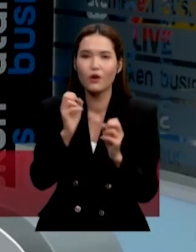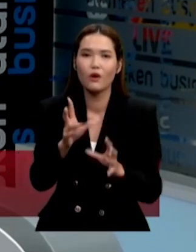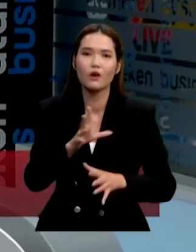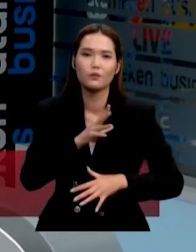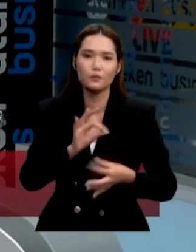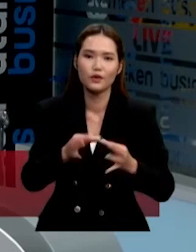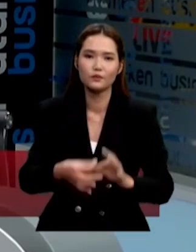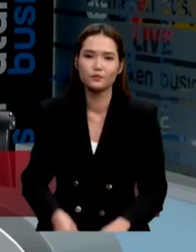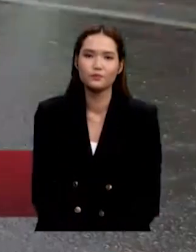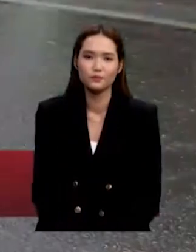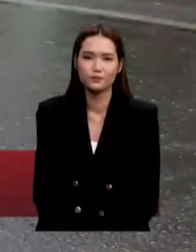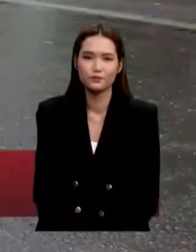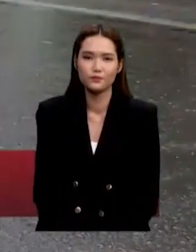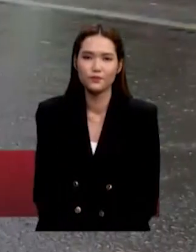подробностями.